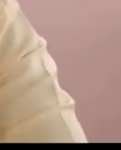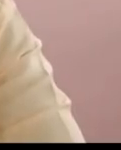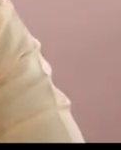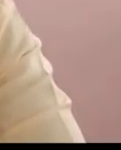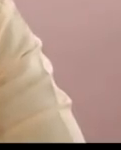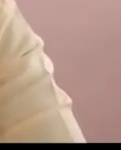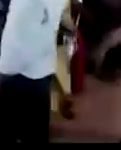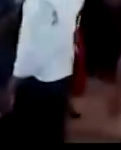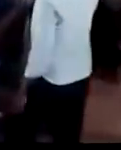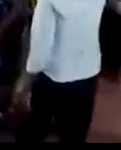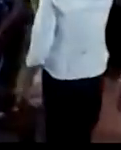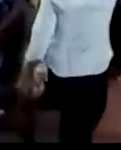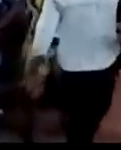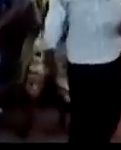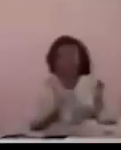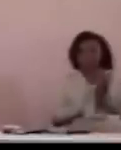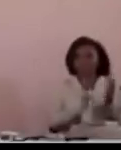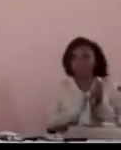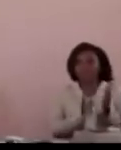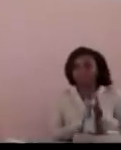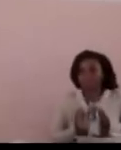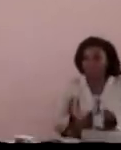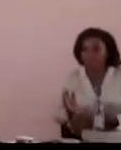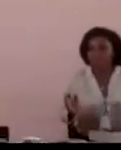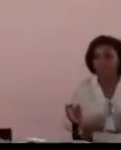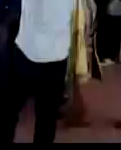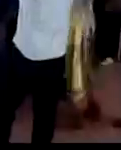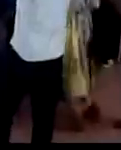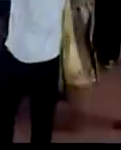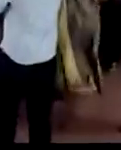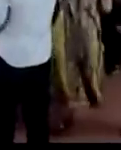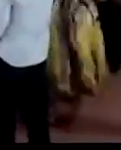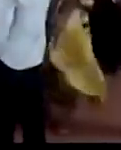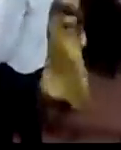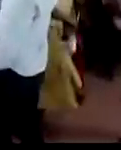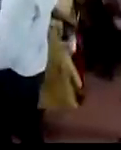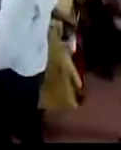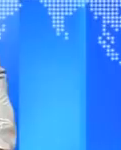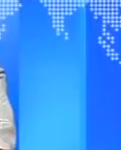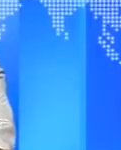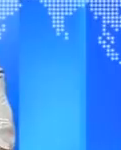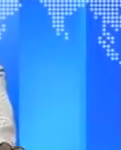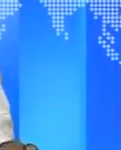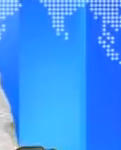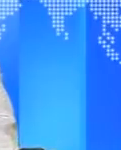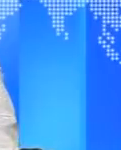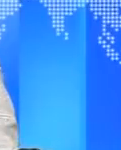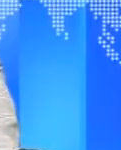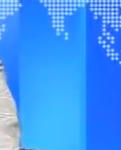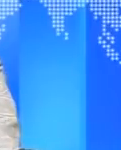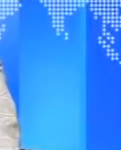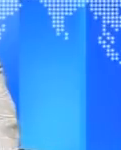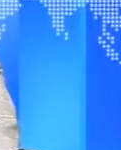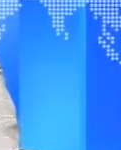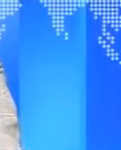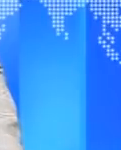Jean-Pierre Liaou a réussi à décanter la situation et obtenir la levée de la grève. Voilà, nous allons recevoir